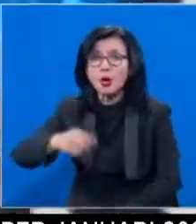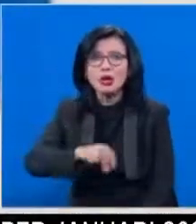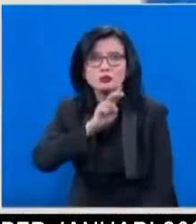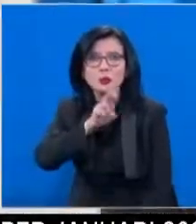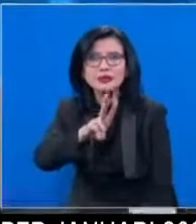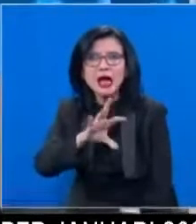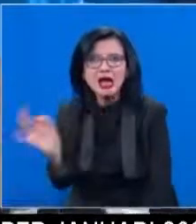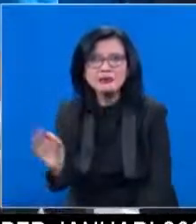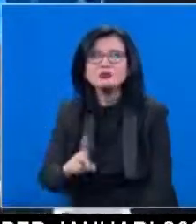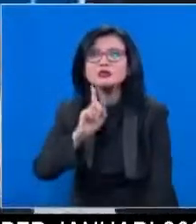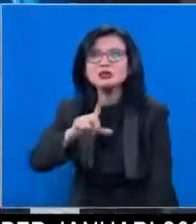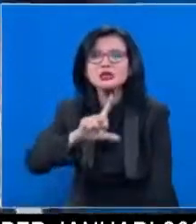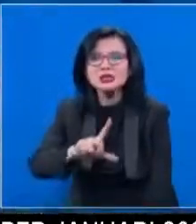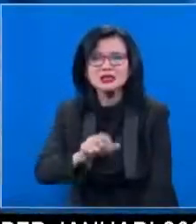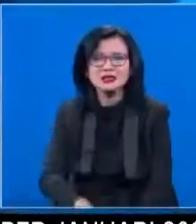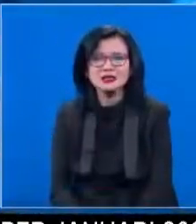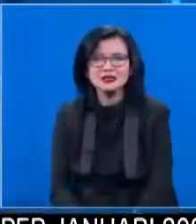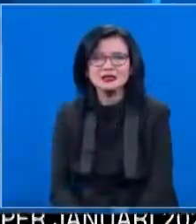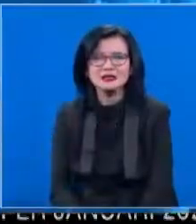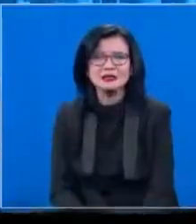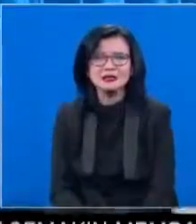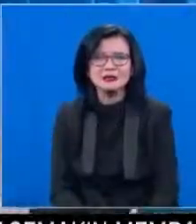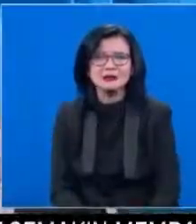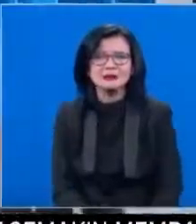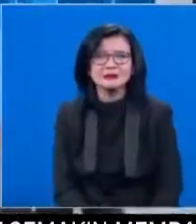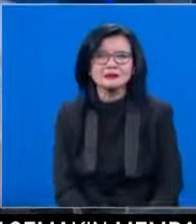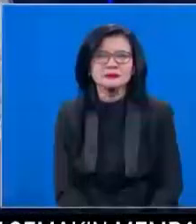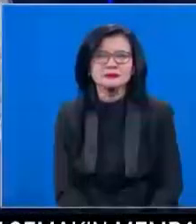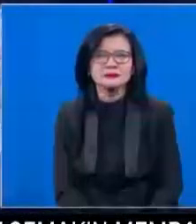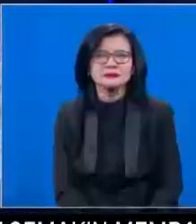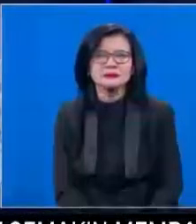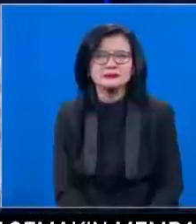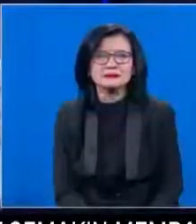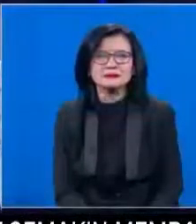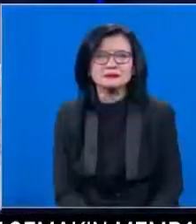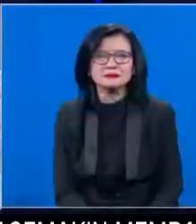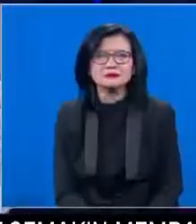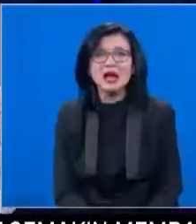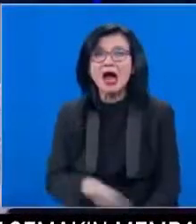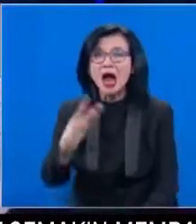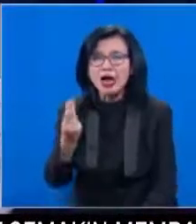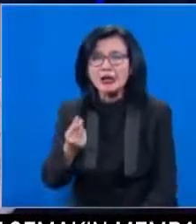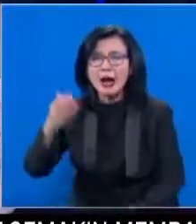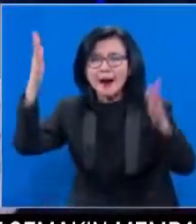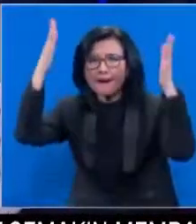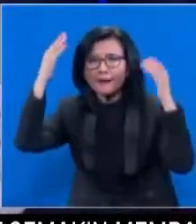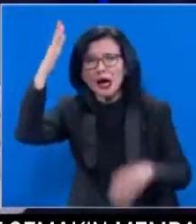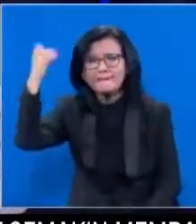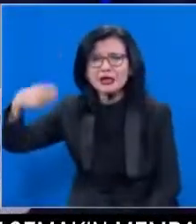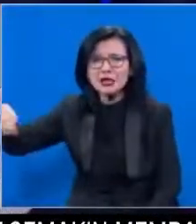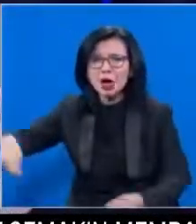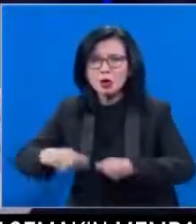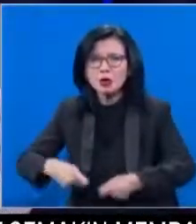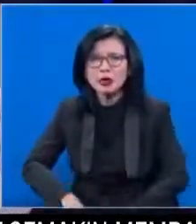Rp3.000 per liter tim liputan Sian Indonesia Hai tingginya harga minyak goreng di pasaran membuat